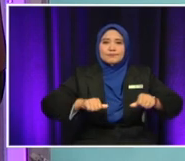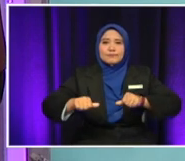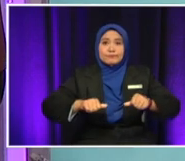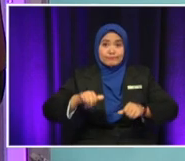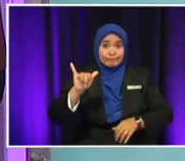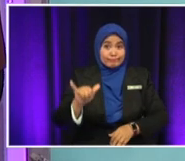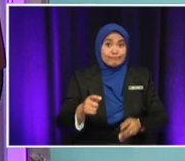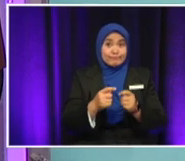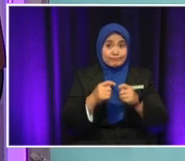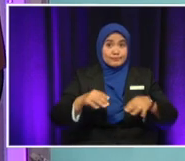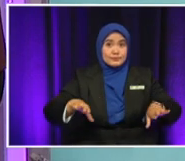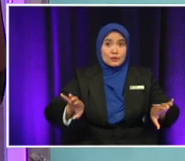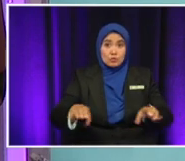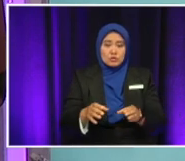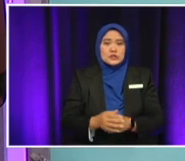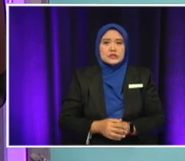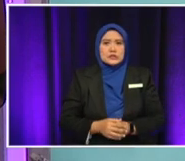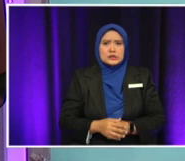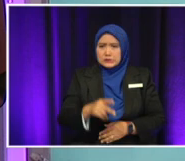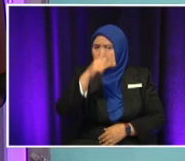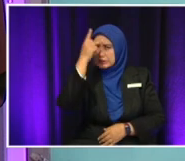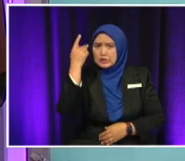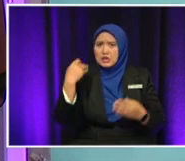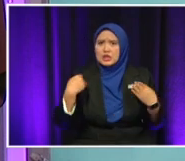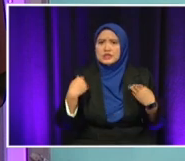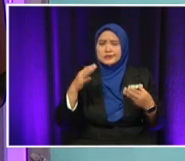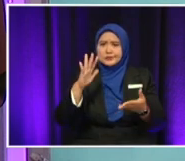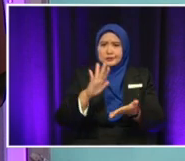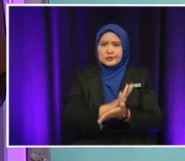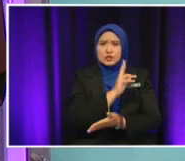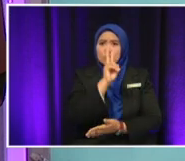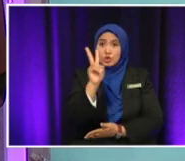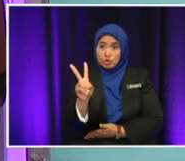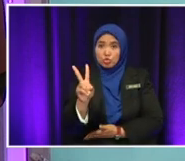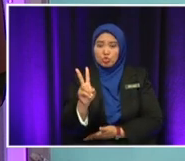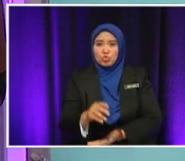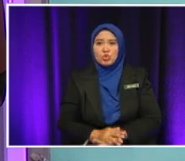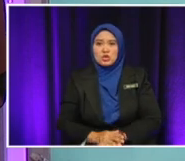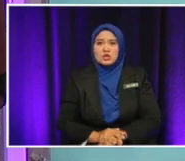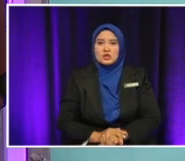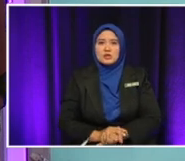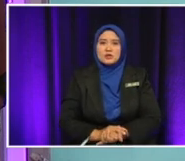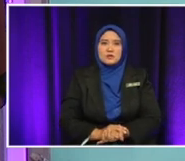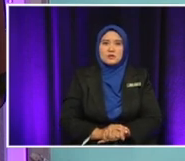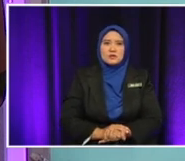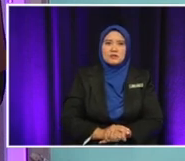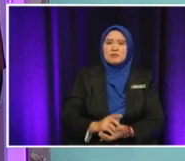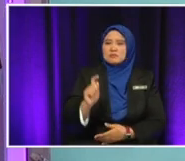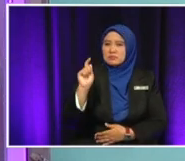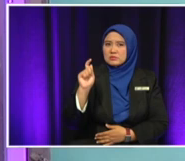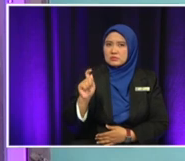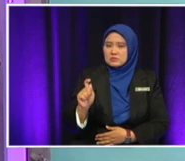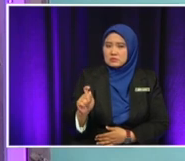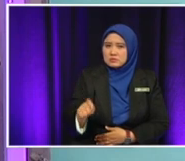ada kertas 2 kertas duanya di sekolah untuk cencolin SPM ada ke bentuk grafik digital nih kertas Dulu mereka dijalankan